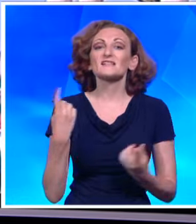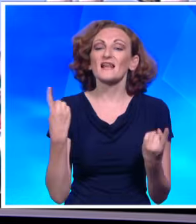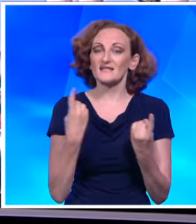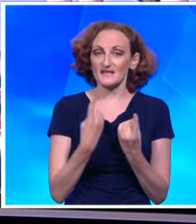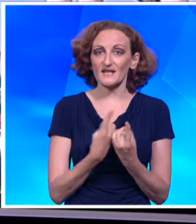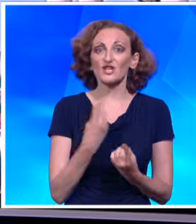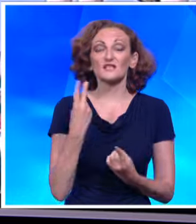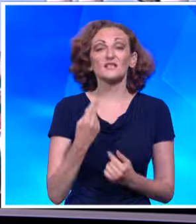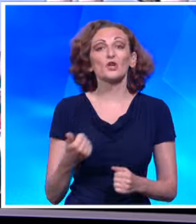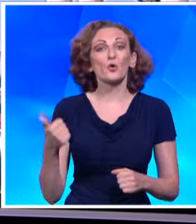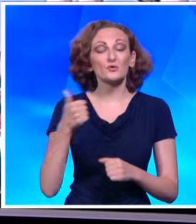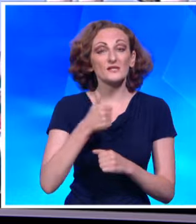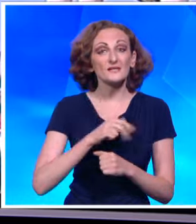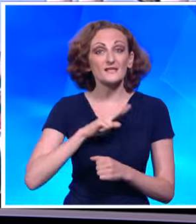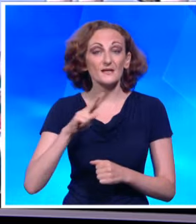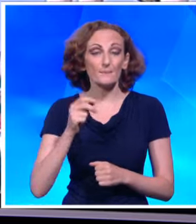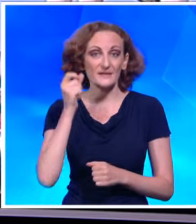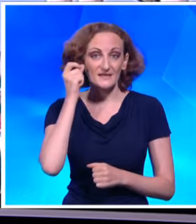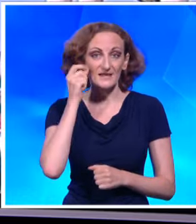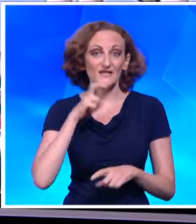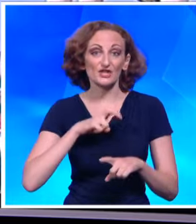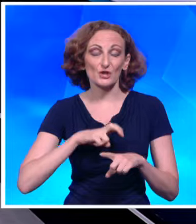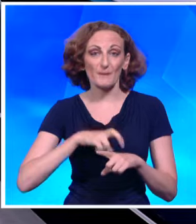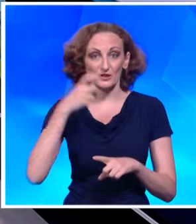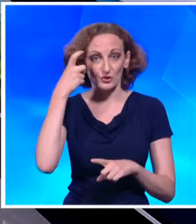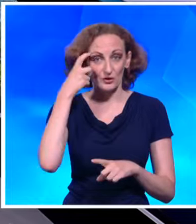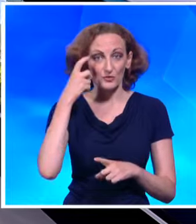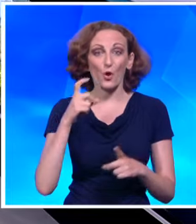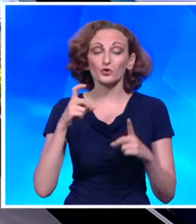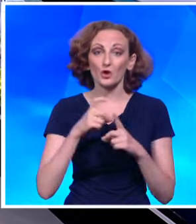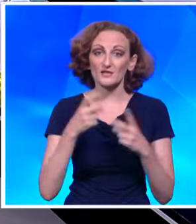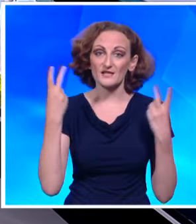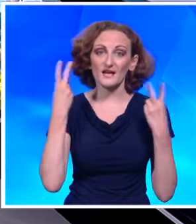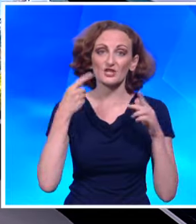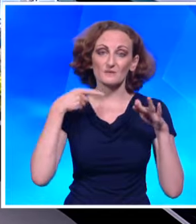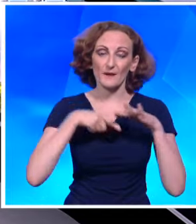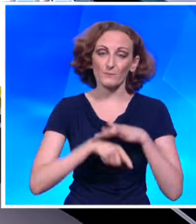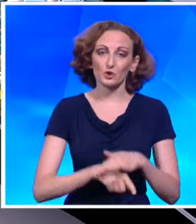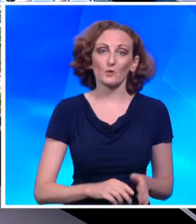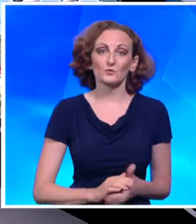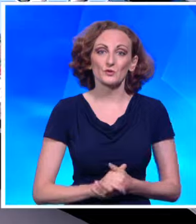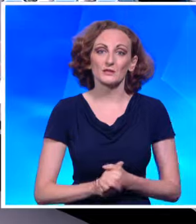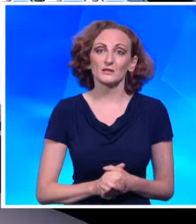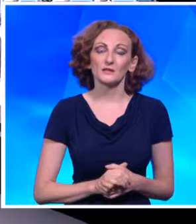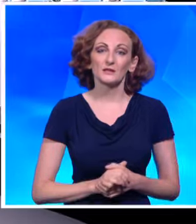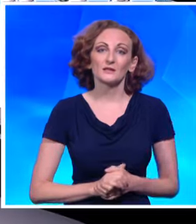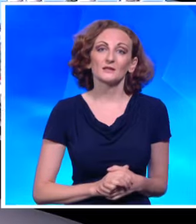от съпредседателите на движението Джевдет Чакъров. От Росенец включваме Лора Стамати. Здравей!